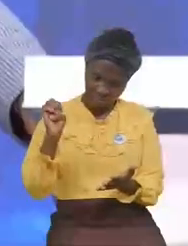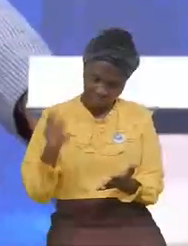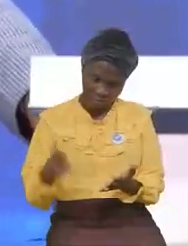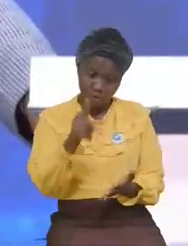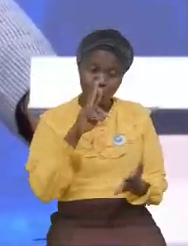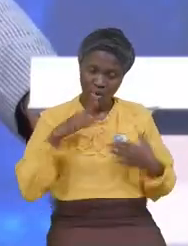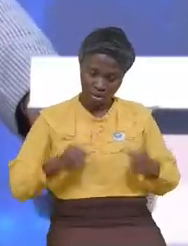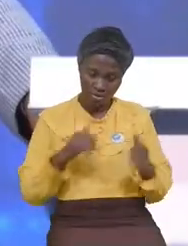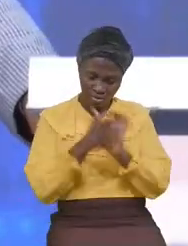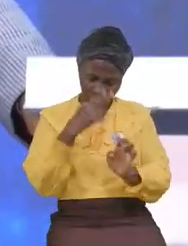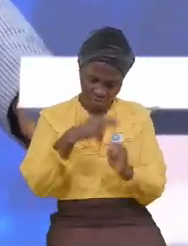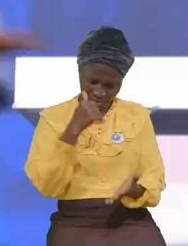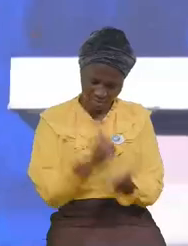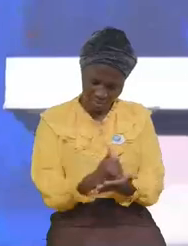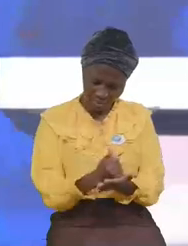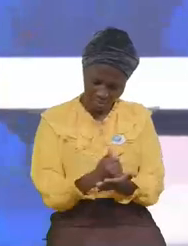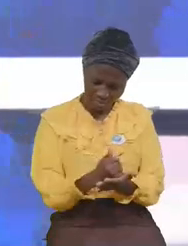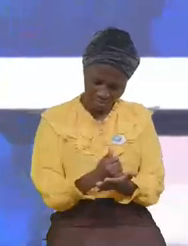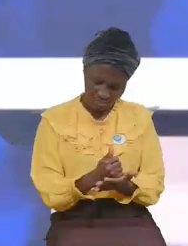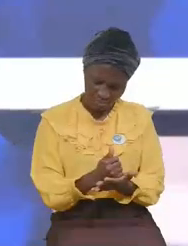guéri au nom de Jésus-Christ.